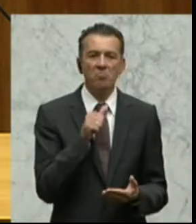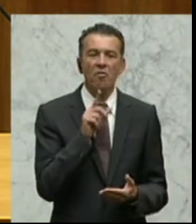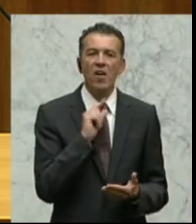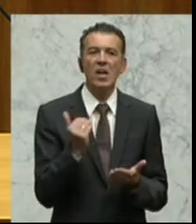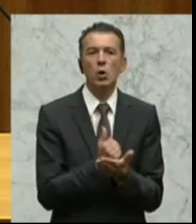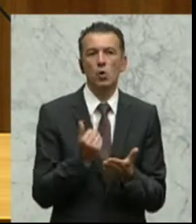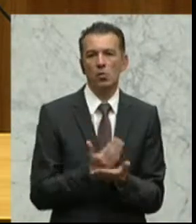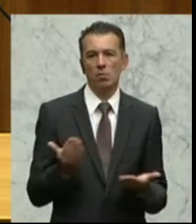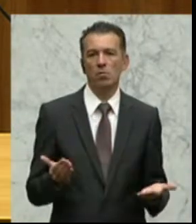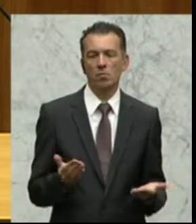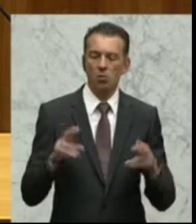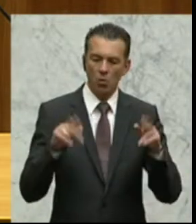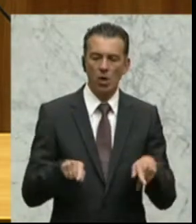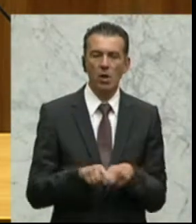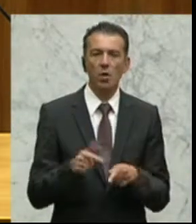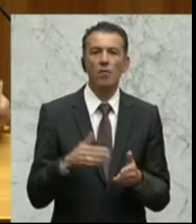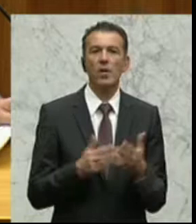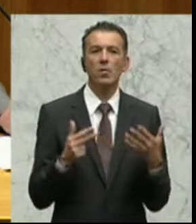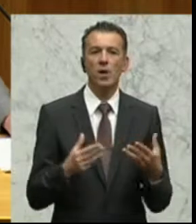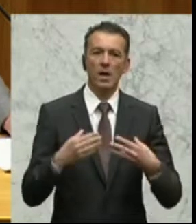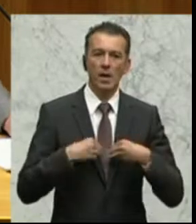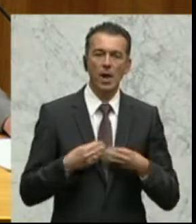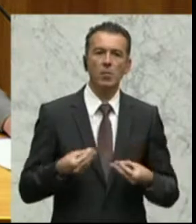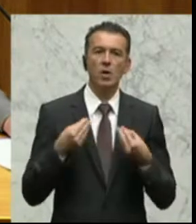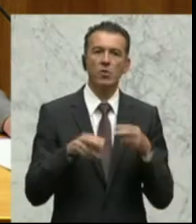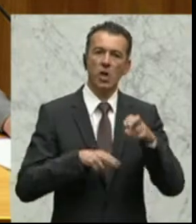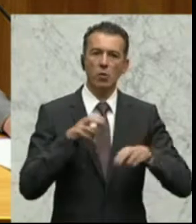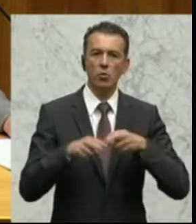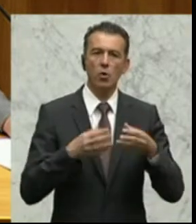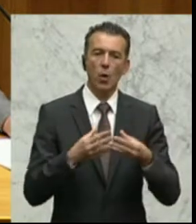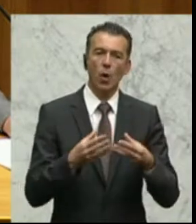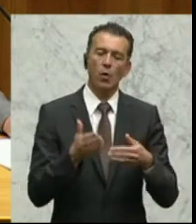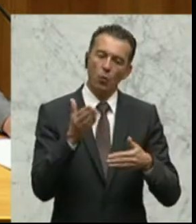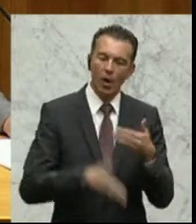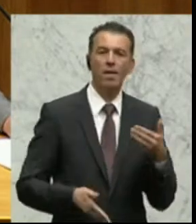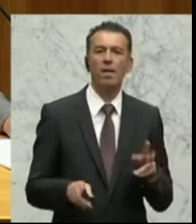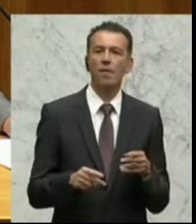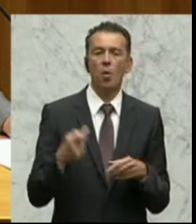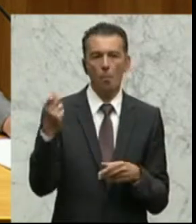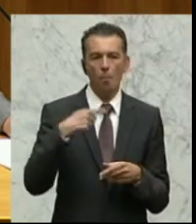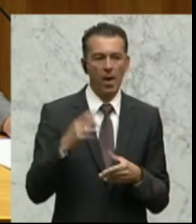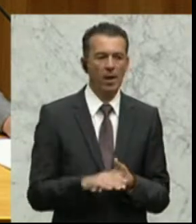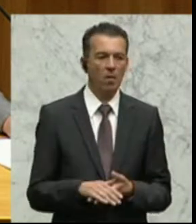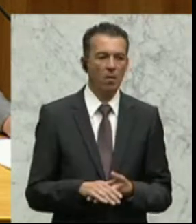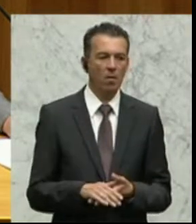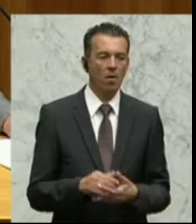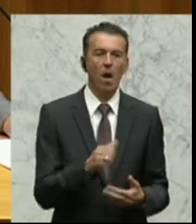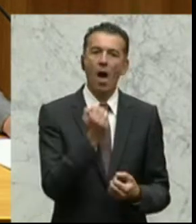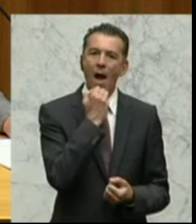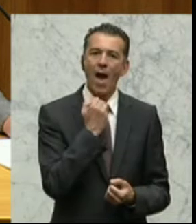haben zu Recht im Jahr 2008 die Erbschafts- und Schenkungssteuer auslaufen lassen, weil wir der Meinung sind, dass es ein hoher Wert ist, wenn Eigentum an